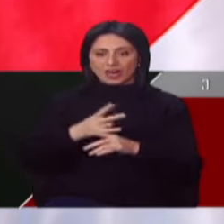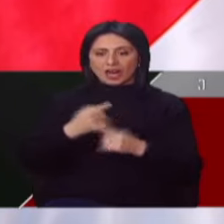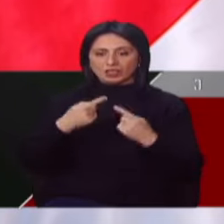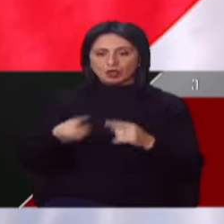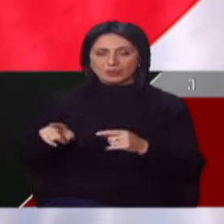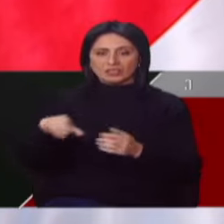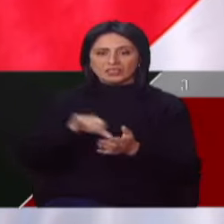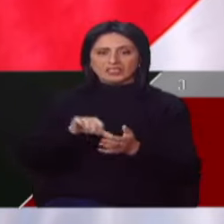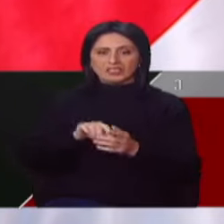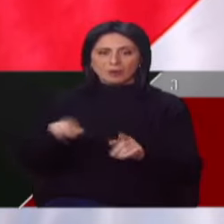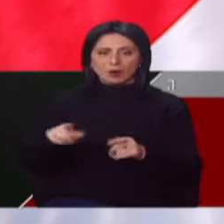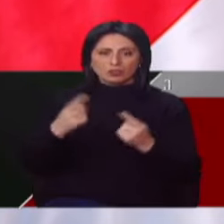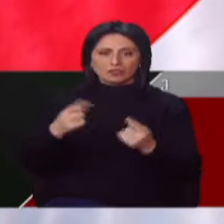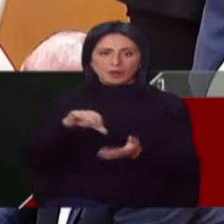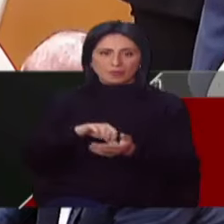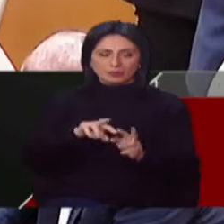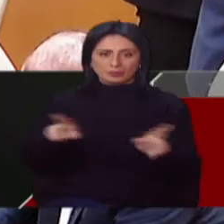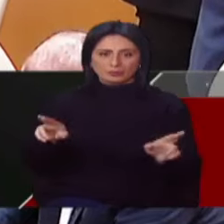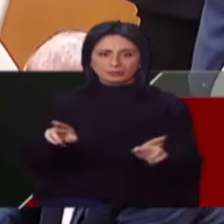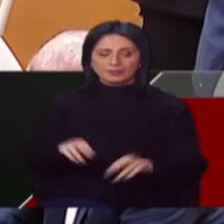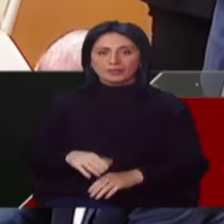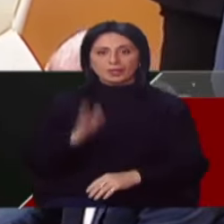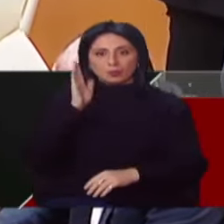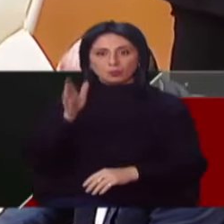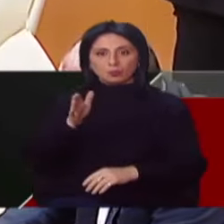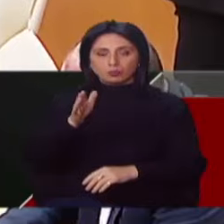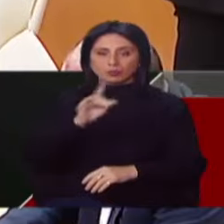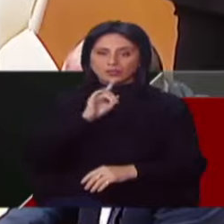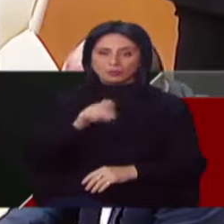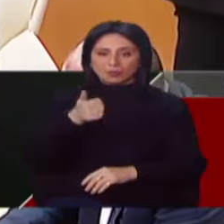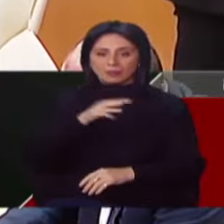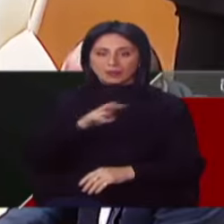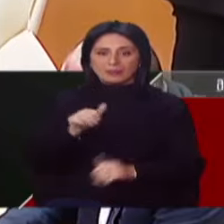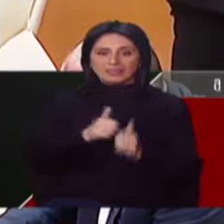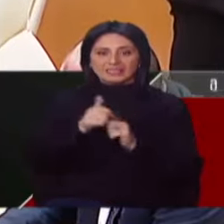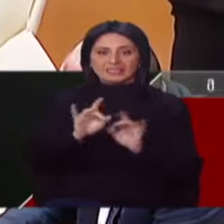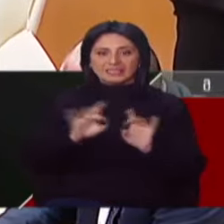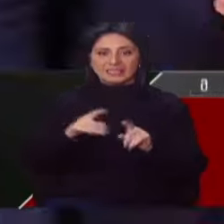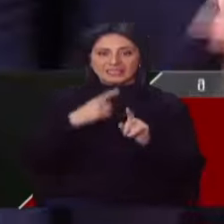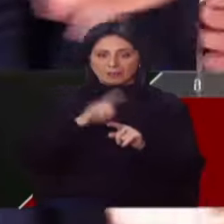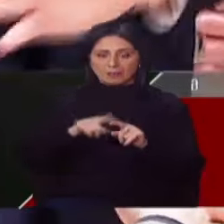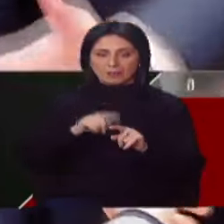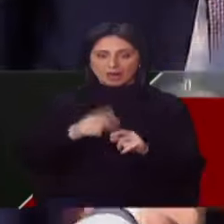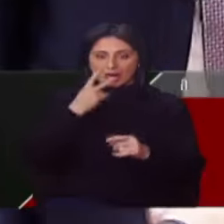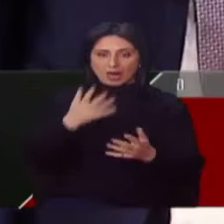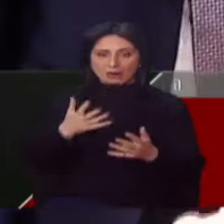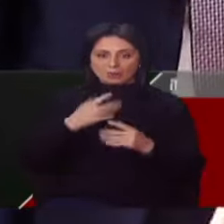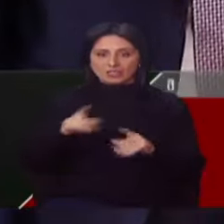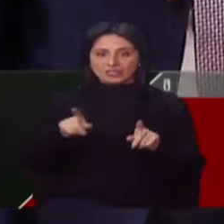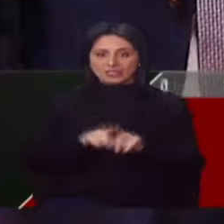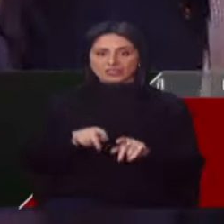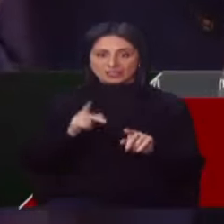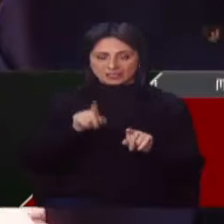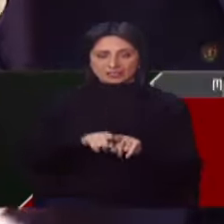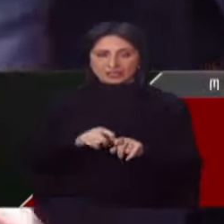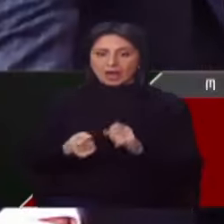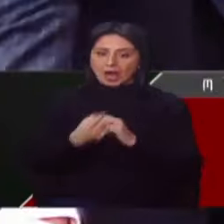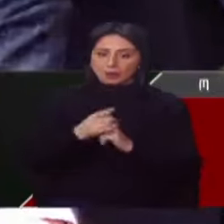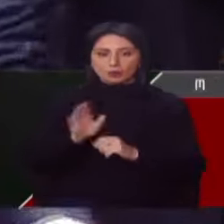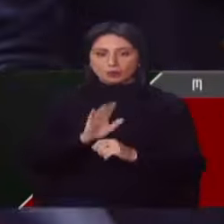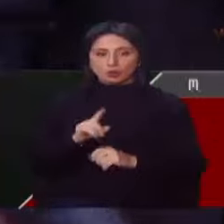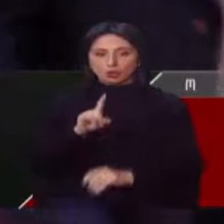ოპოზიციის წარმომადგენლის ერთი ჩვეულებრივი გამოსვლა. Ახდება თუ არა მომავალი პრემიერ-მინისტრის წინასწარმეტყველება, მალე გამოჩნდება. Ისევე როგორც ის, აღმოჩნდება